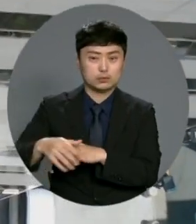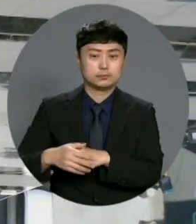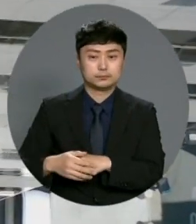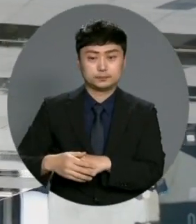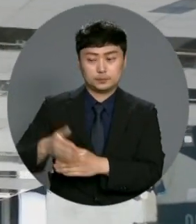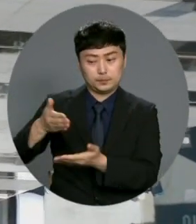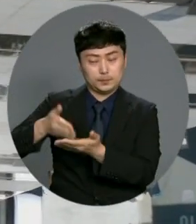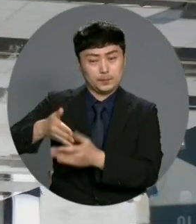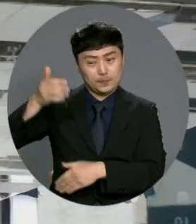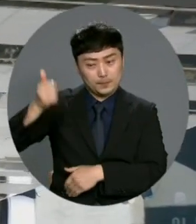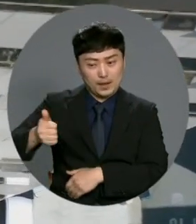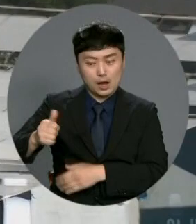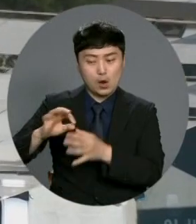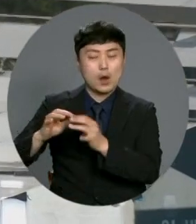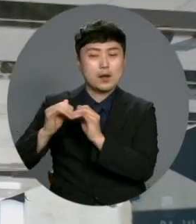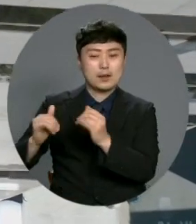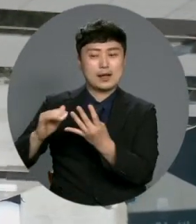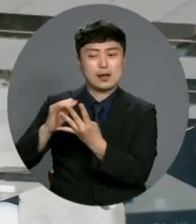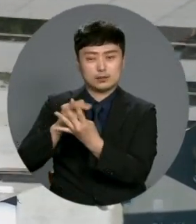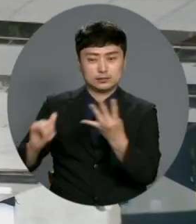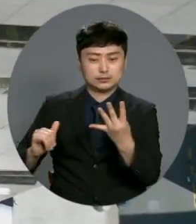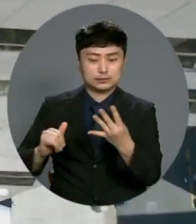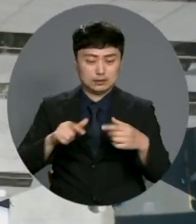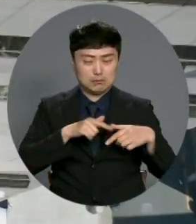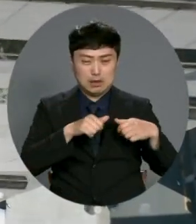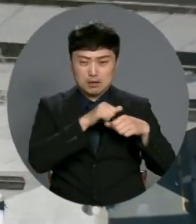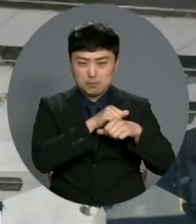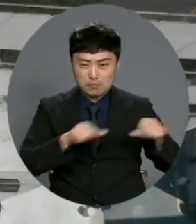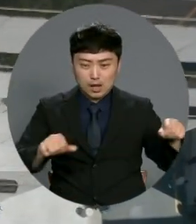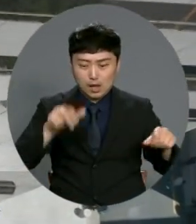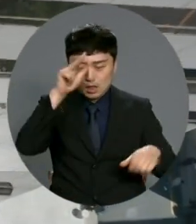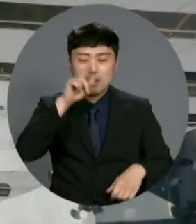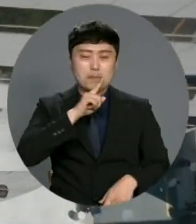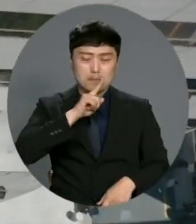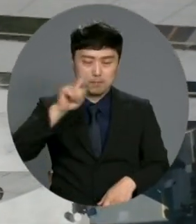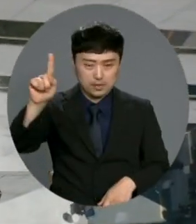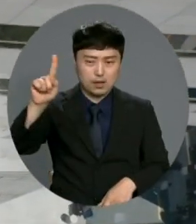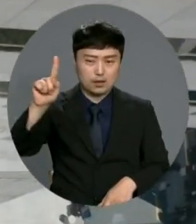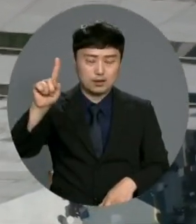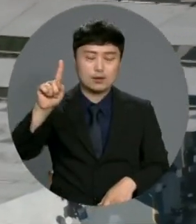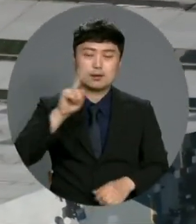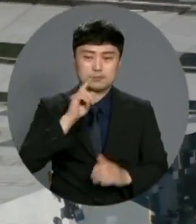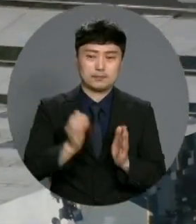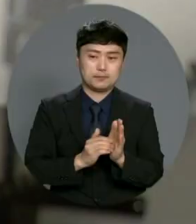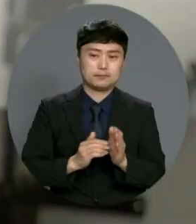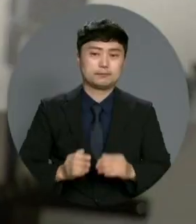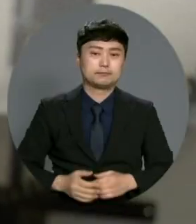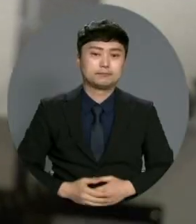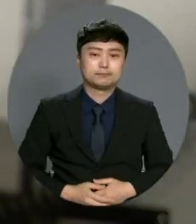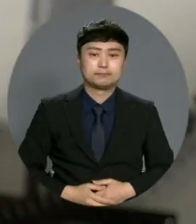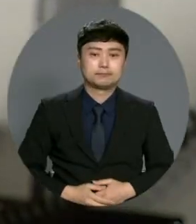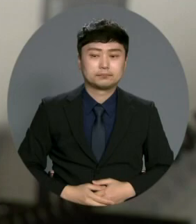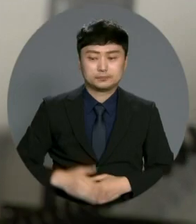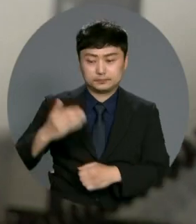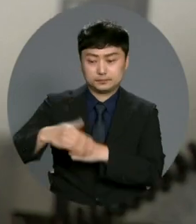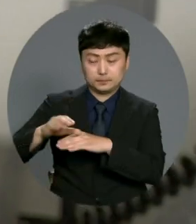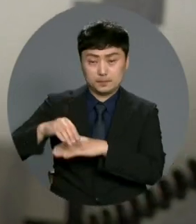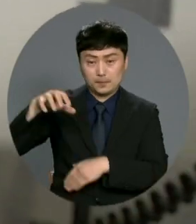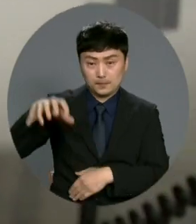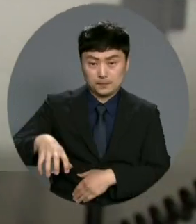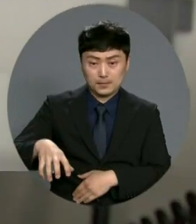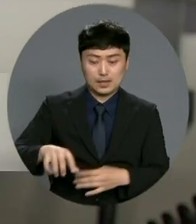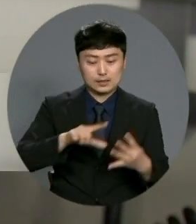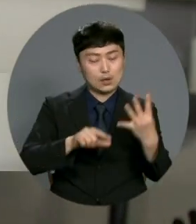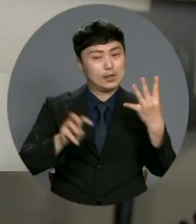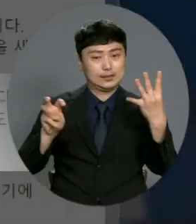시사톡톡 프로그램 출연자 등 4명을 명예훼손 등의 혐의로 경찰에 고소했다고 밝혔습니다. 대구문화방송이